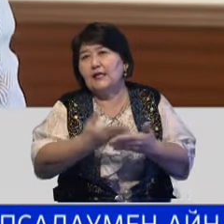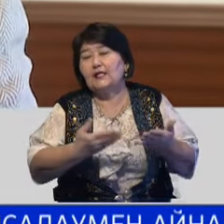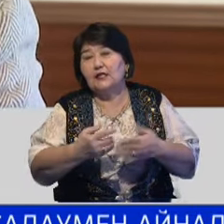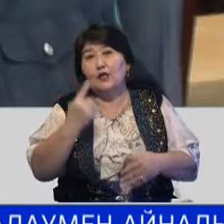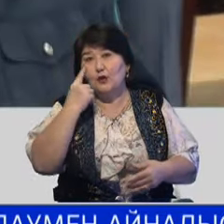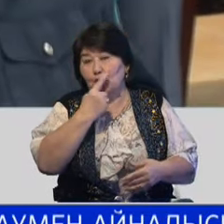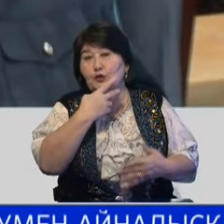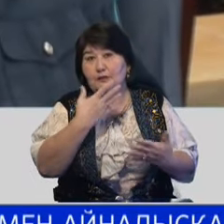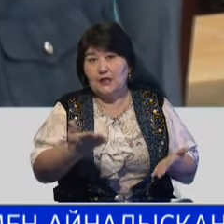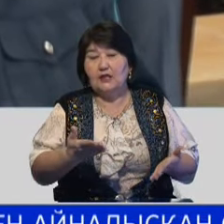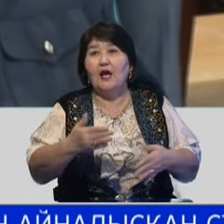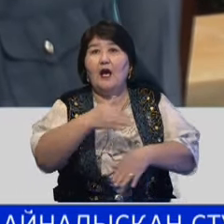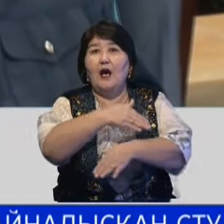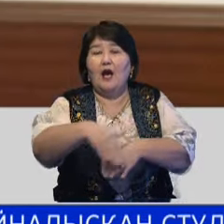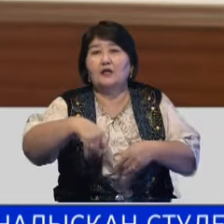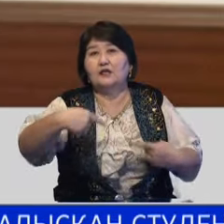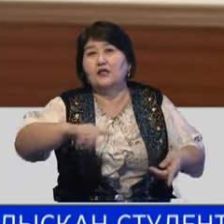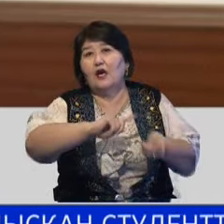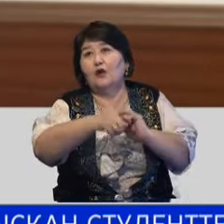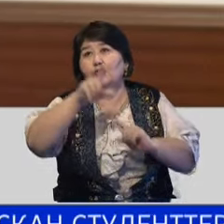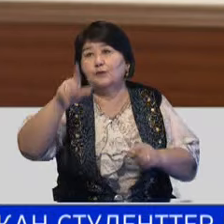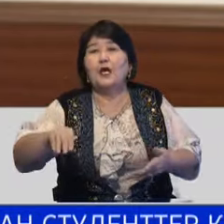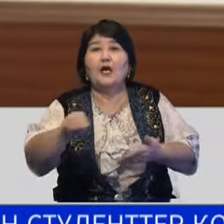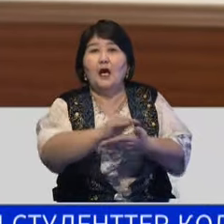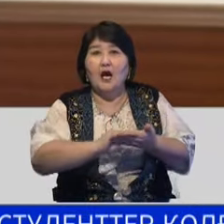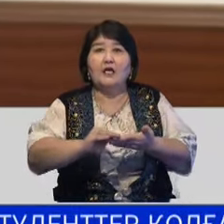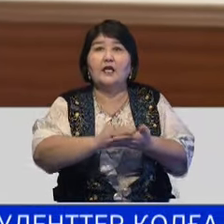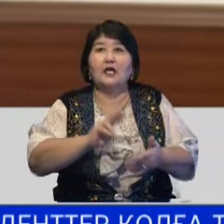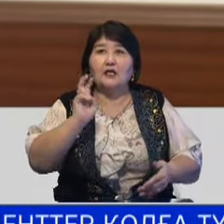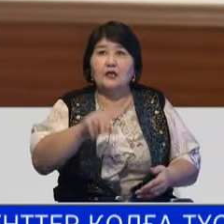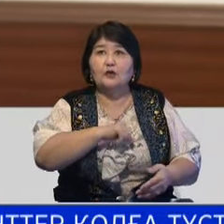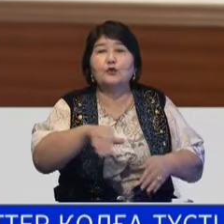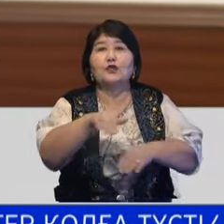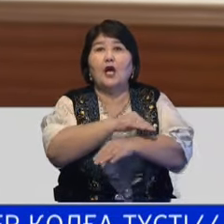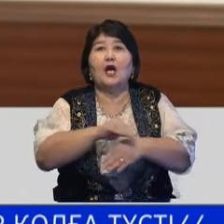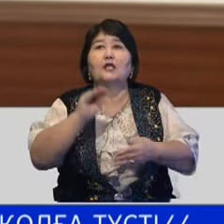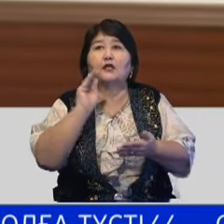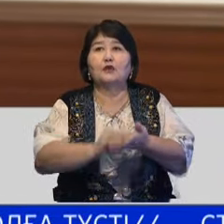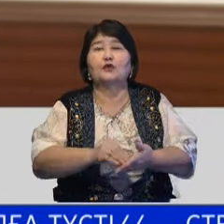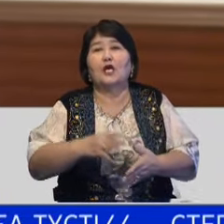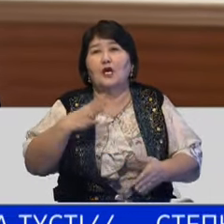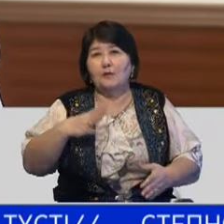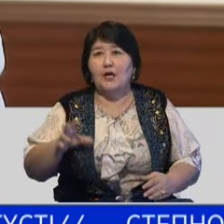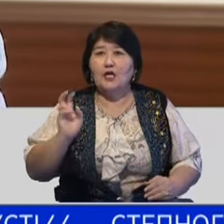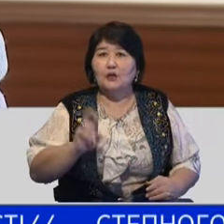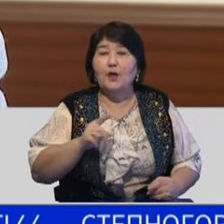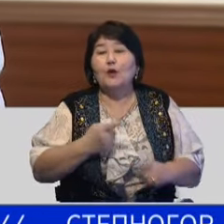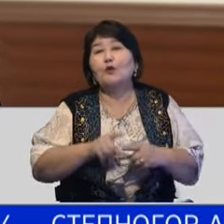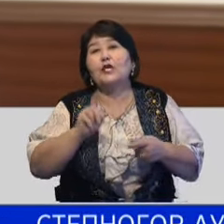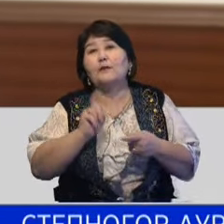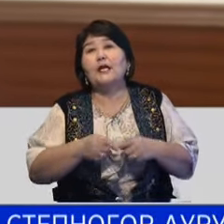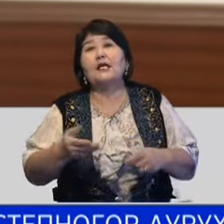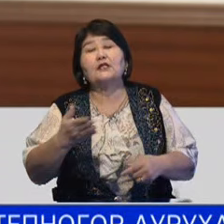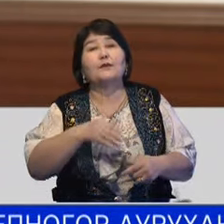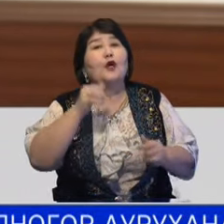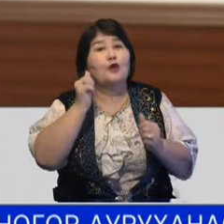көзіміз жетті. Адресі алып кеткен тұлға қайта-қайта келіп өзінің адресін дұрыстай беруге мәжбүр болып жатыр. Осыған байланысты